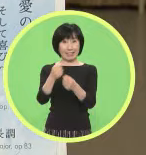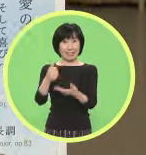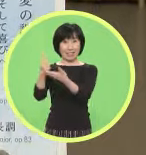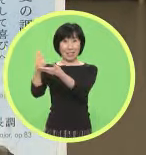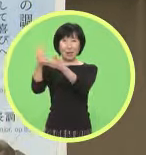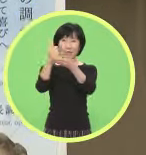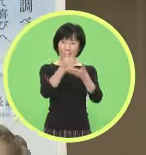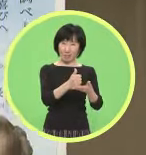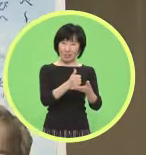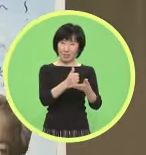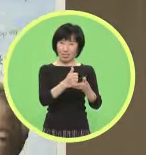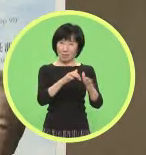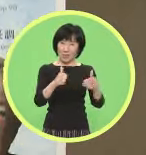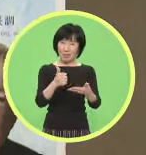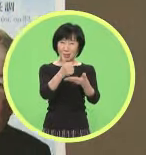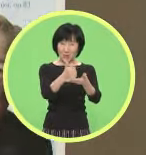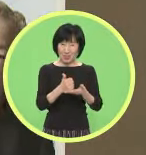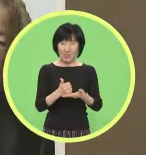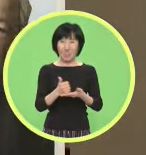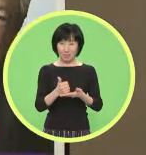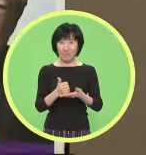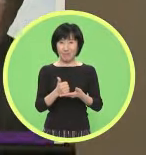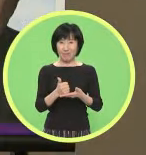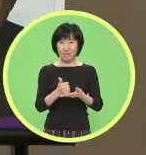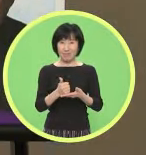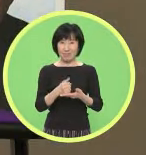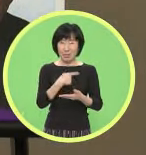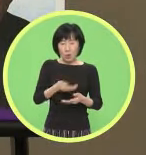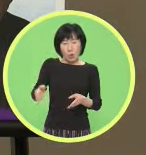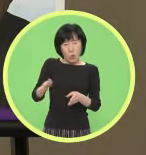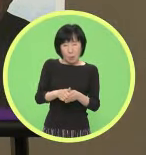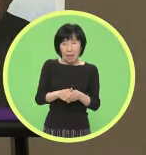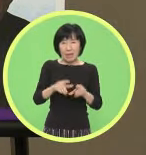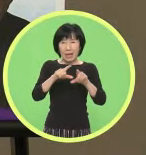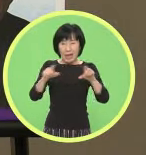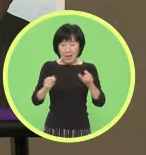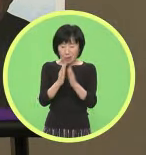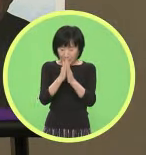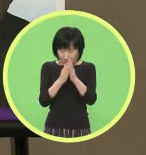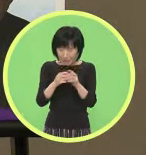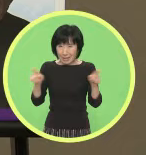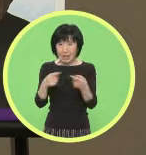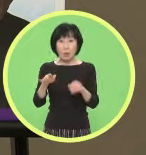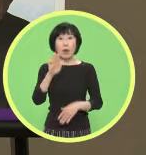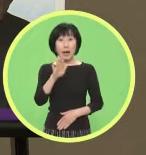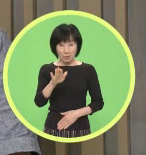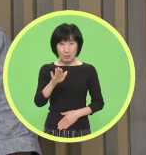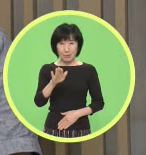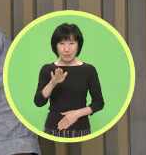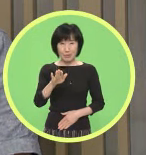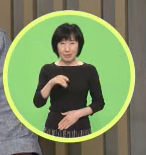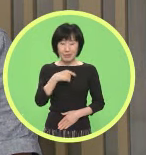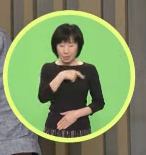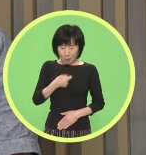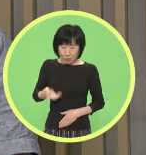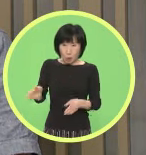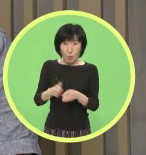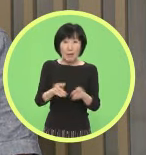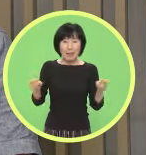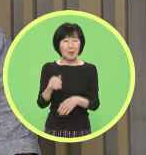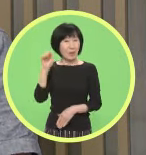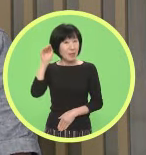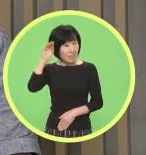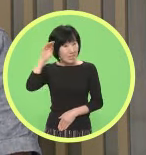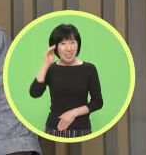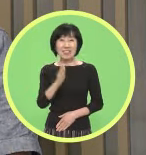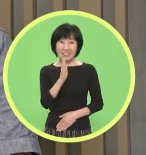を指揮者に、ピアノ演奏にネルソン・フレイレさんを招き、ブラームスの交響曲協奏曲を演奏します。平和への祈りを込めた演